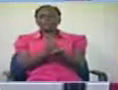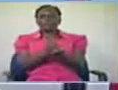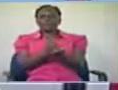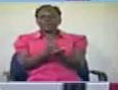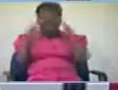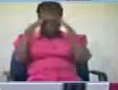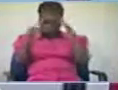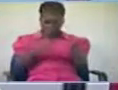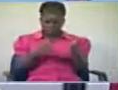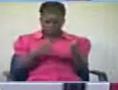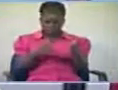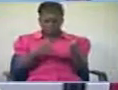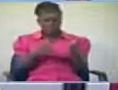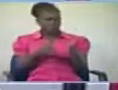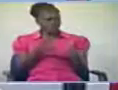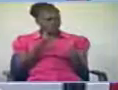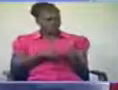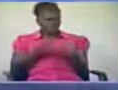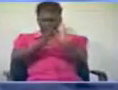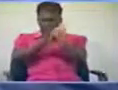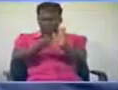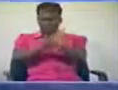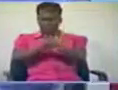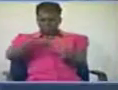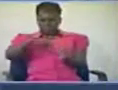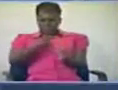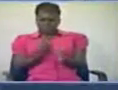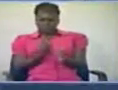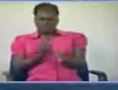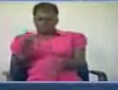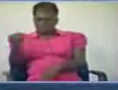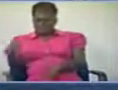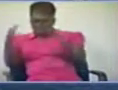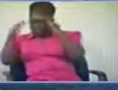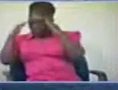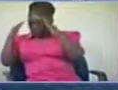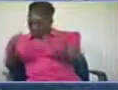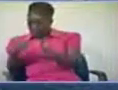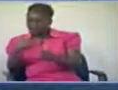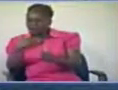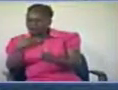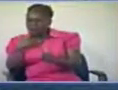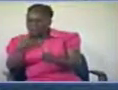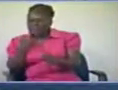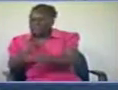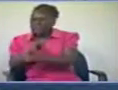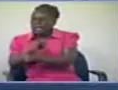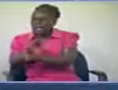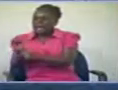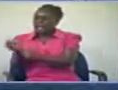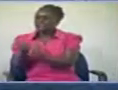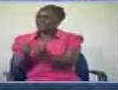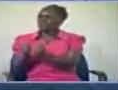yatazingatia. Kwa hivyo wakati huo, kwa mfano, ikiwa mimi ni mtoto ambaye naangazia kwenda kwenye pathway ya arts na sports